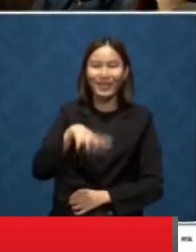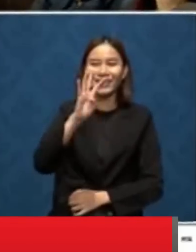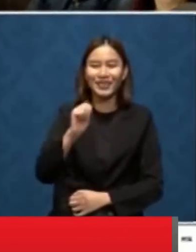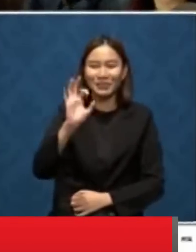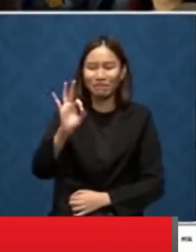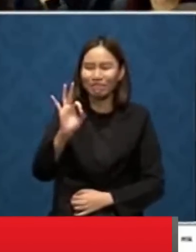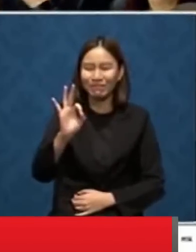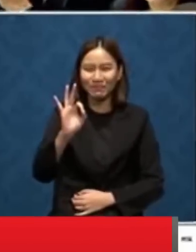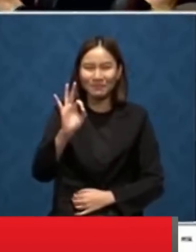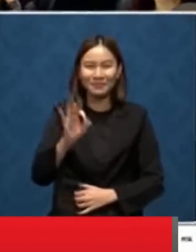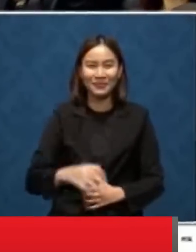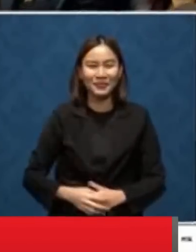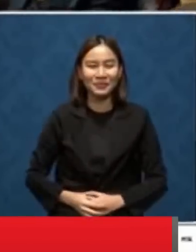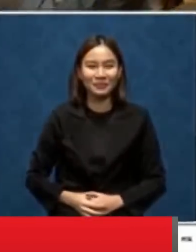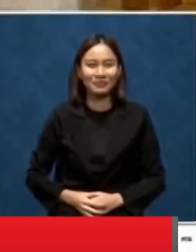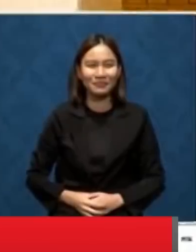ท่าน